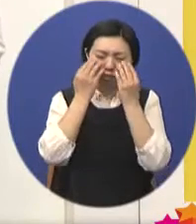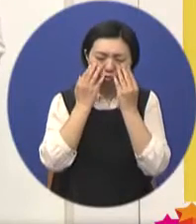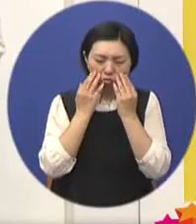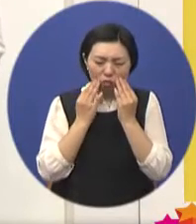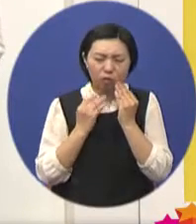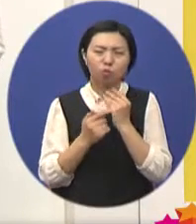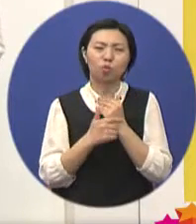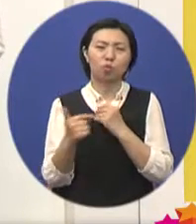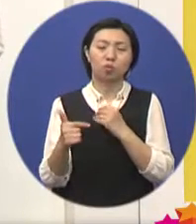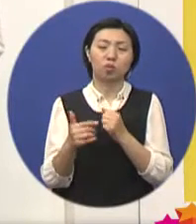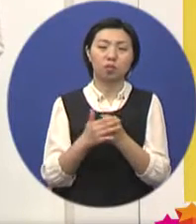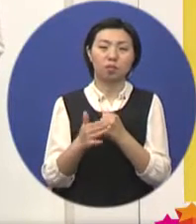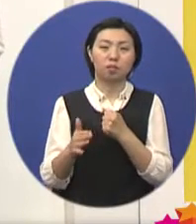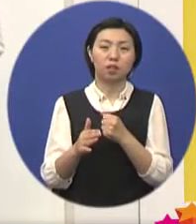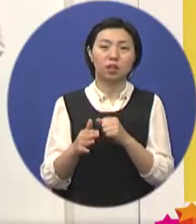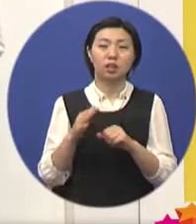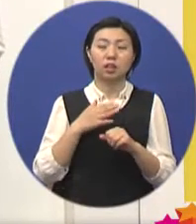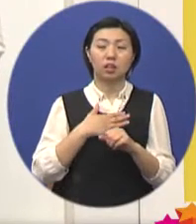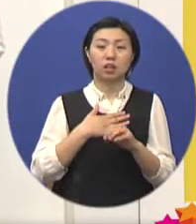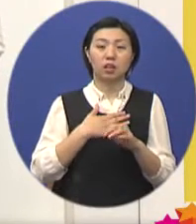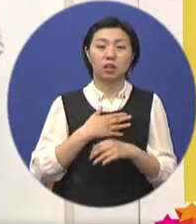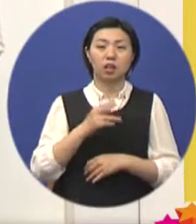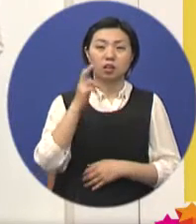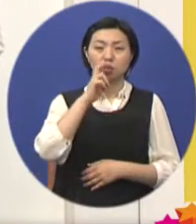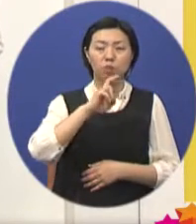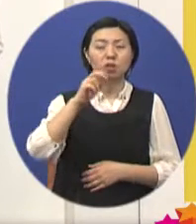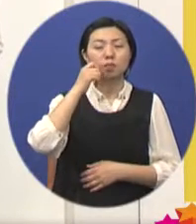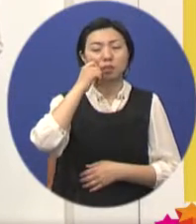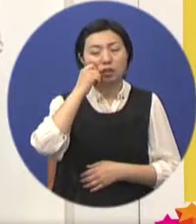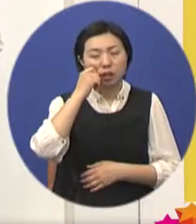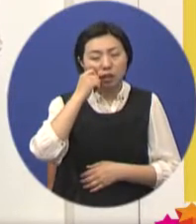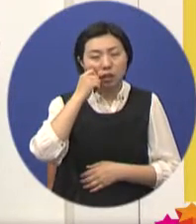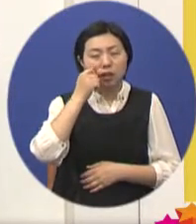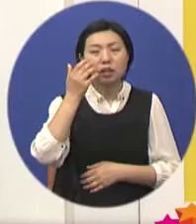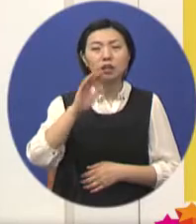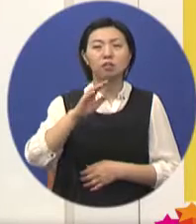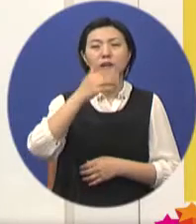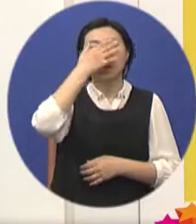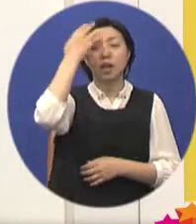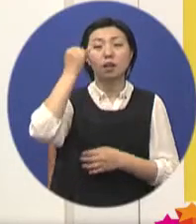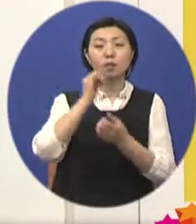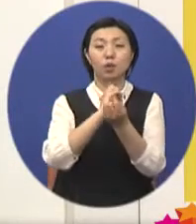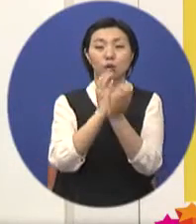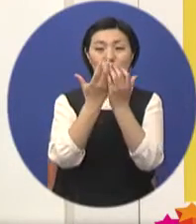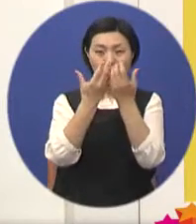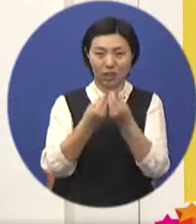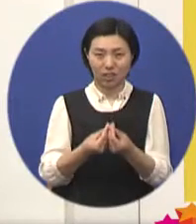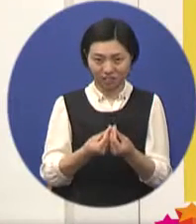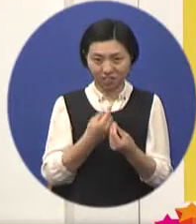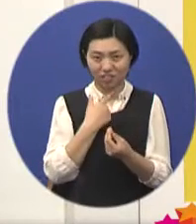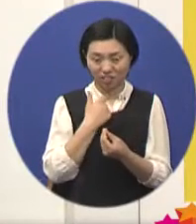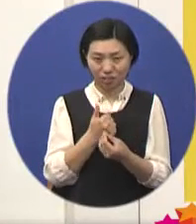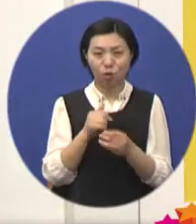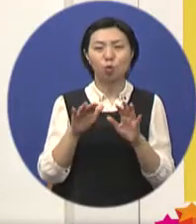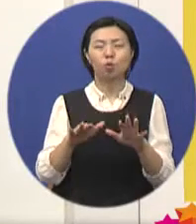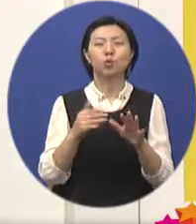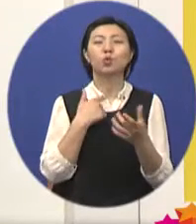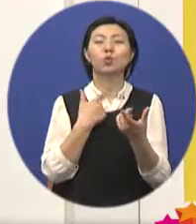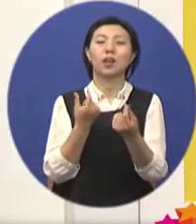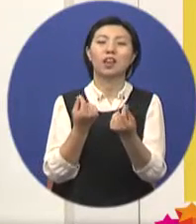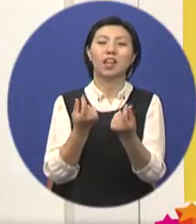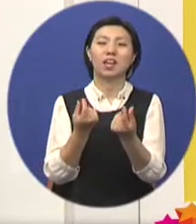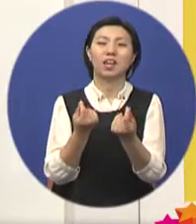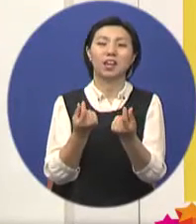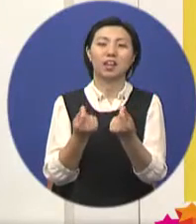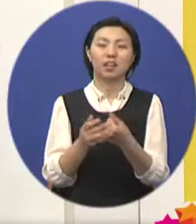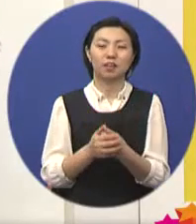제가 못 부르지만은 항상 네. 할미꽃 사연을 제가 불러요. 아, 자 오늘은 어떤 노래 준비했어요 어머니? 오늘도 그거 신청했어요.